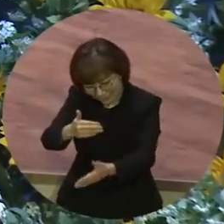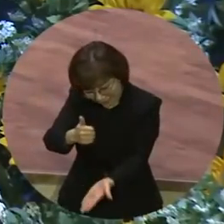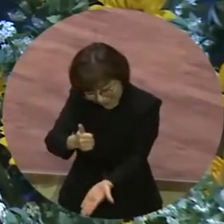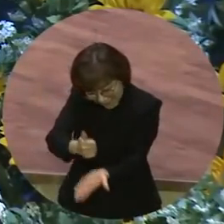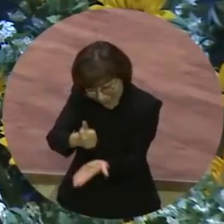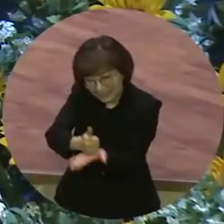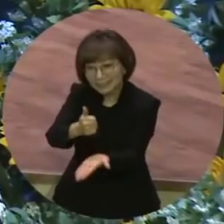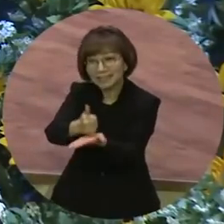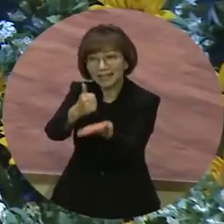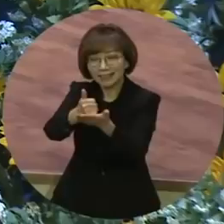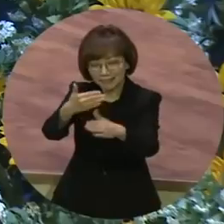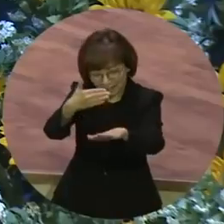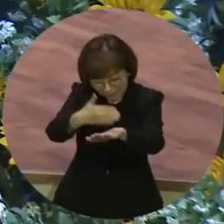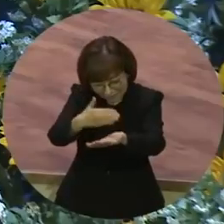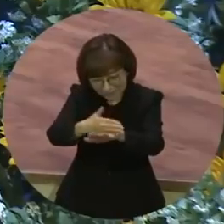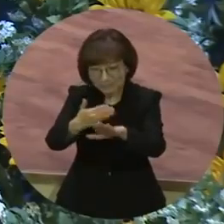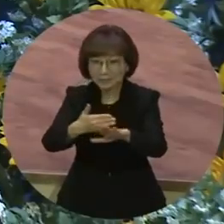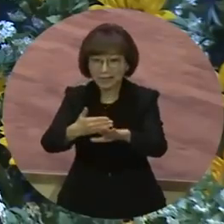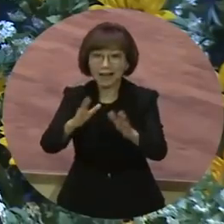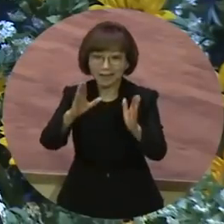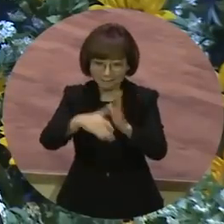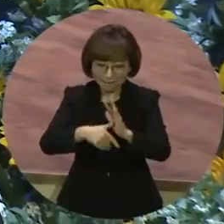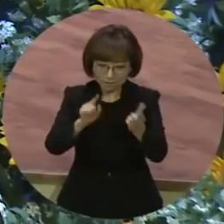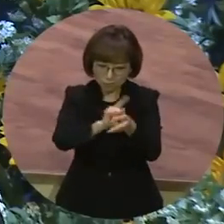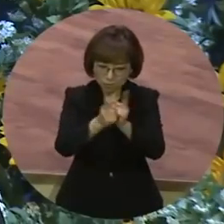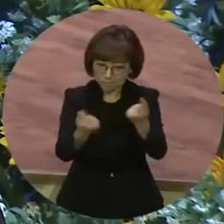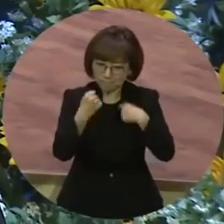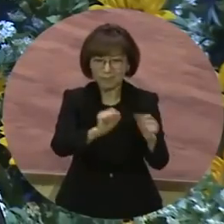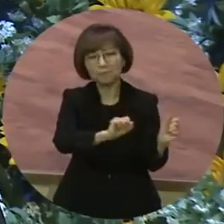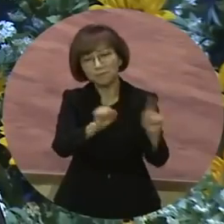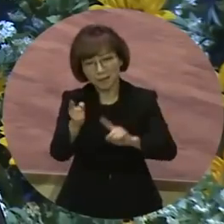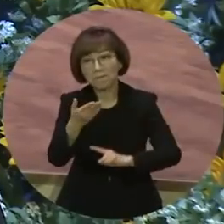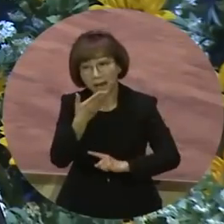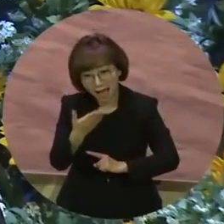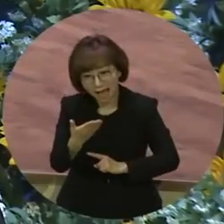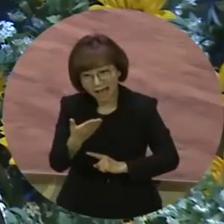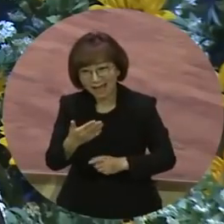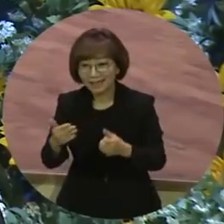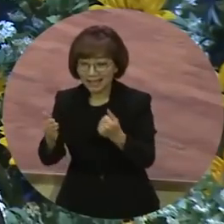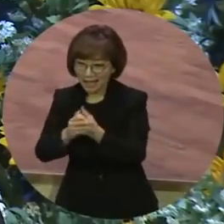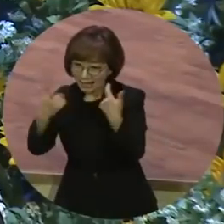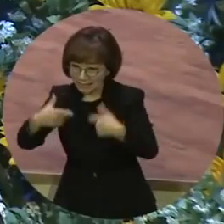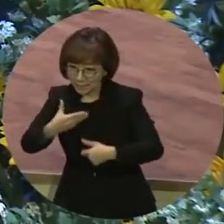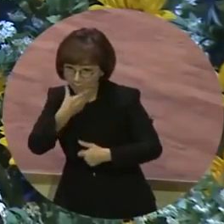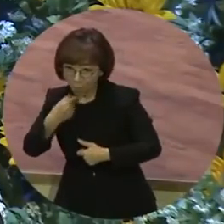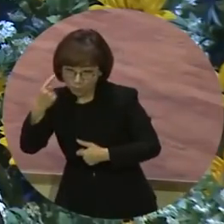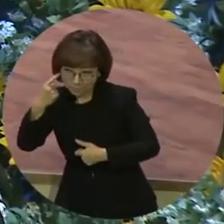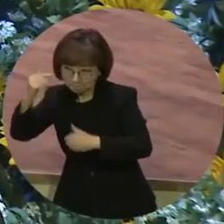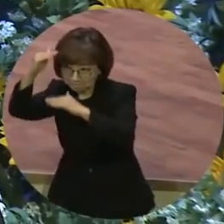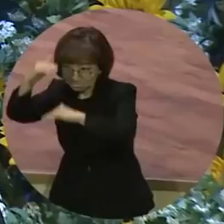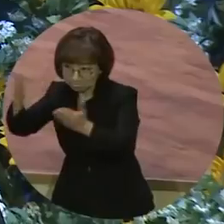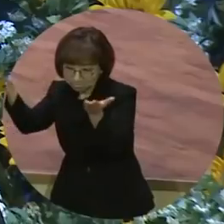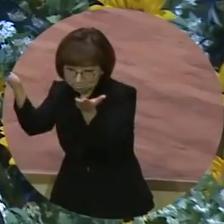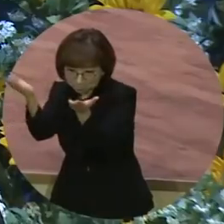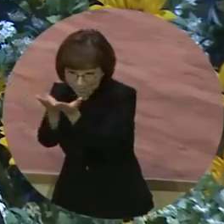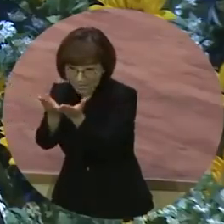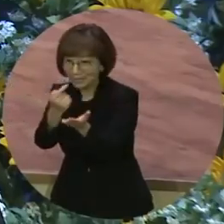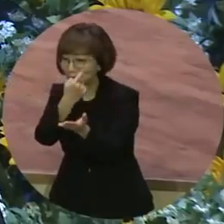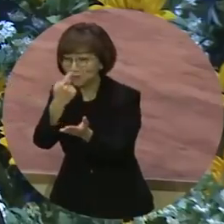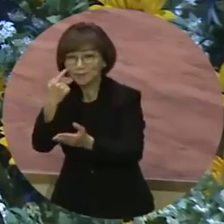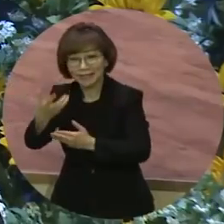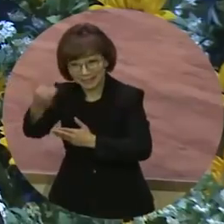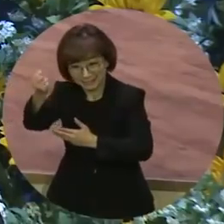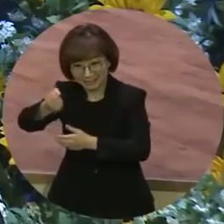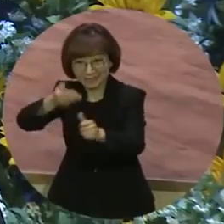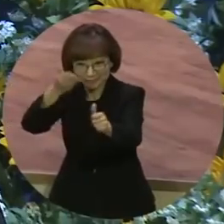있다. 아멘. 그래서 여러분이요 복음적 시각 가시 바랍니다. 이 반대가 뭐예요? 율법적 시각이요.